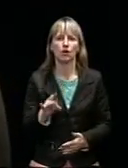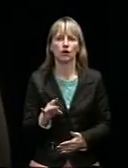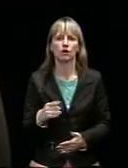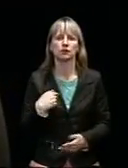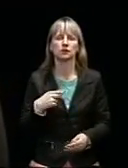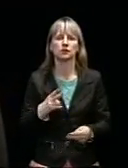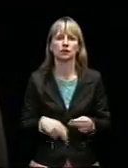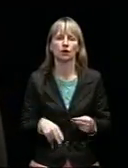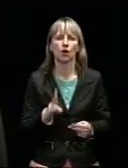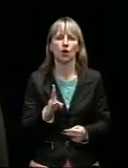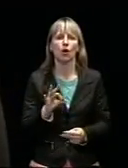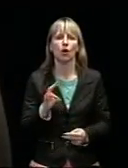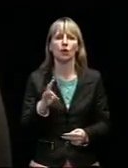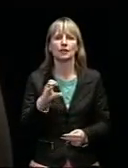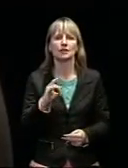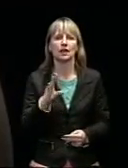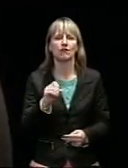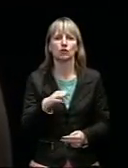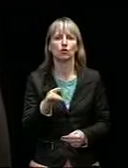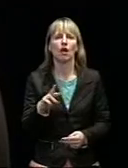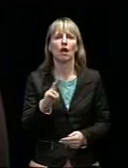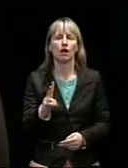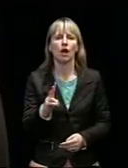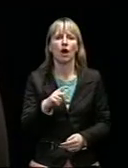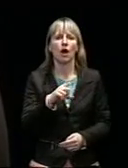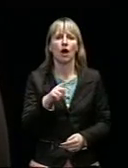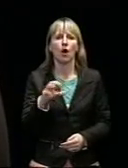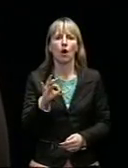я закончила консерваторию как хормейстер и